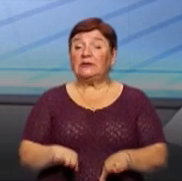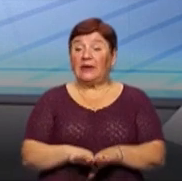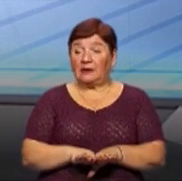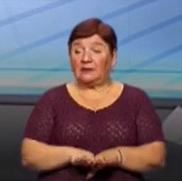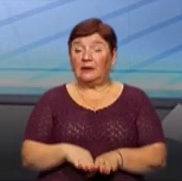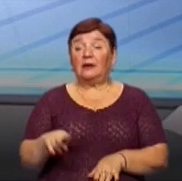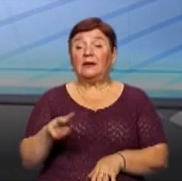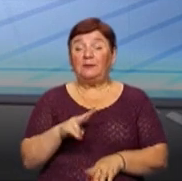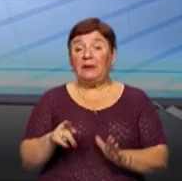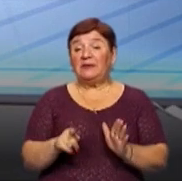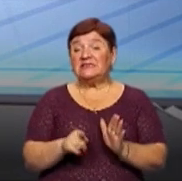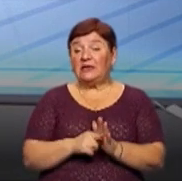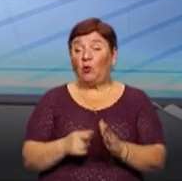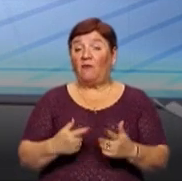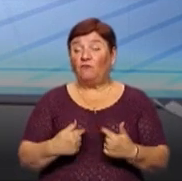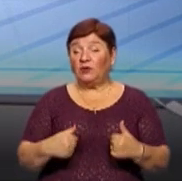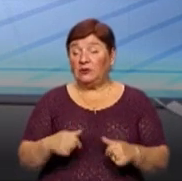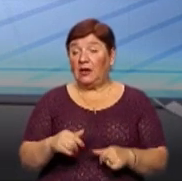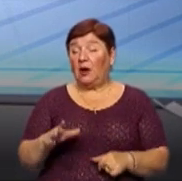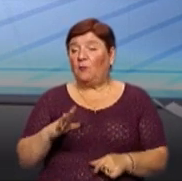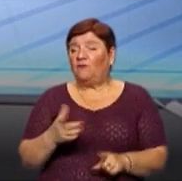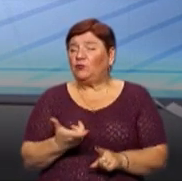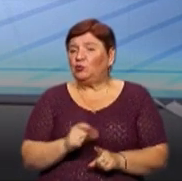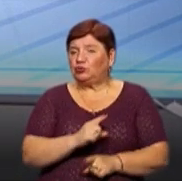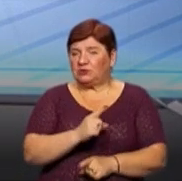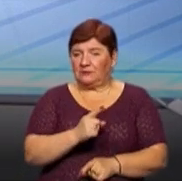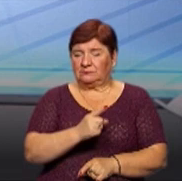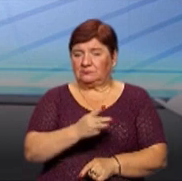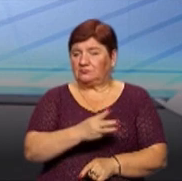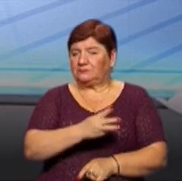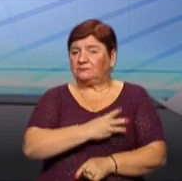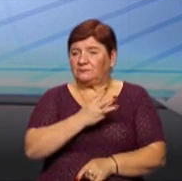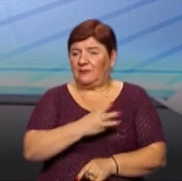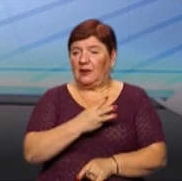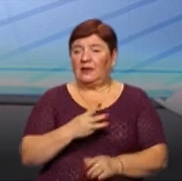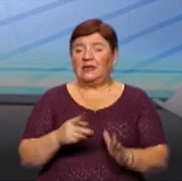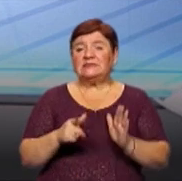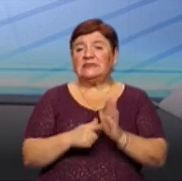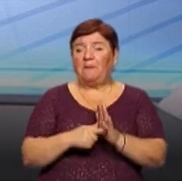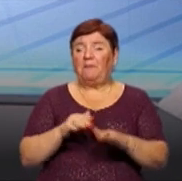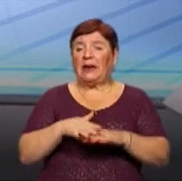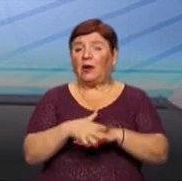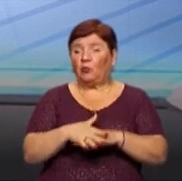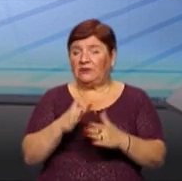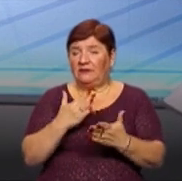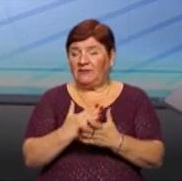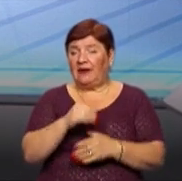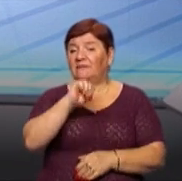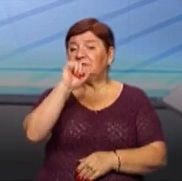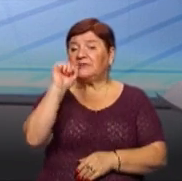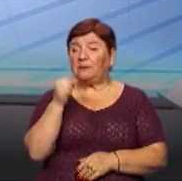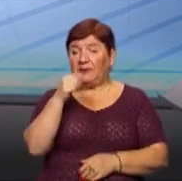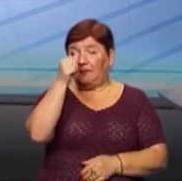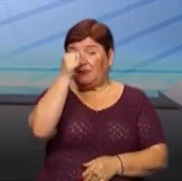липень місяць для працівників пенсійного фонду був досить напружений, тому що нами було зроблено майже 7 перерахунків. Для того, щоб вже в серпні місяці